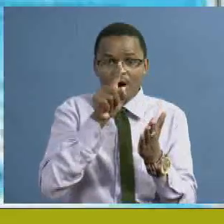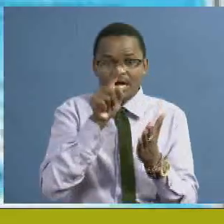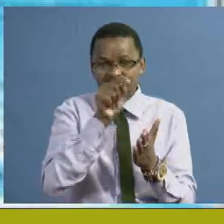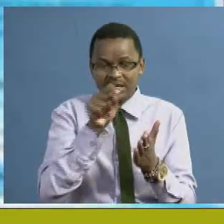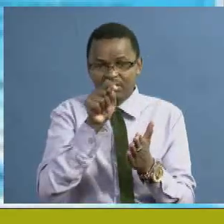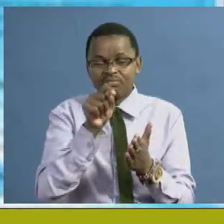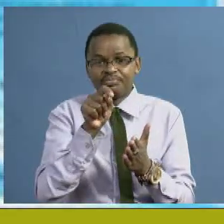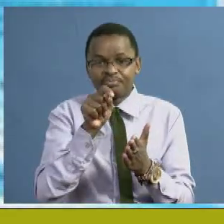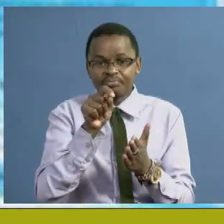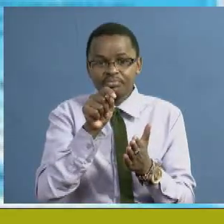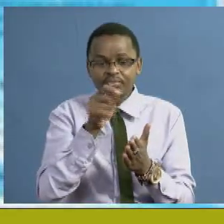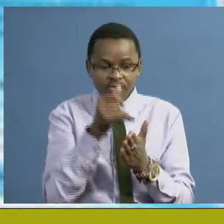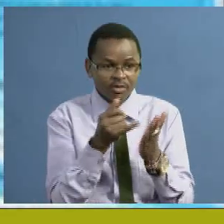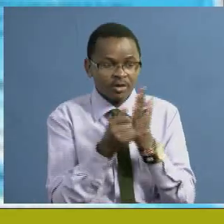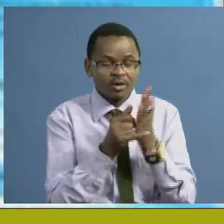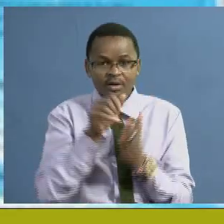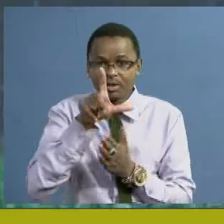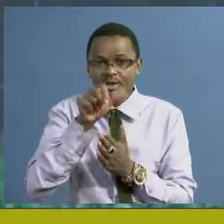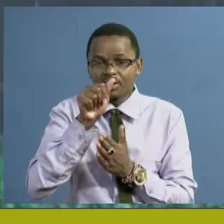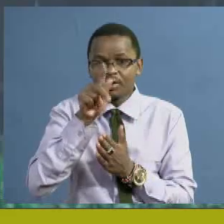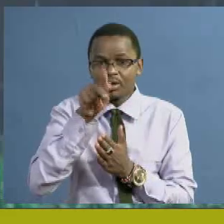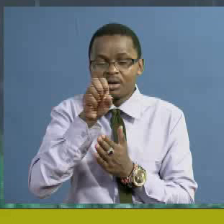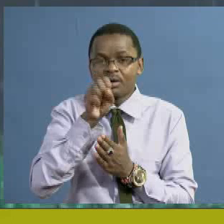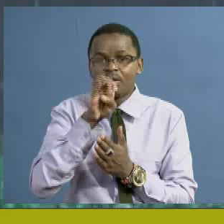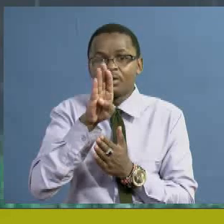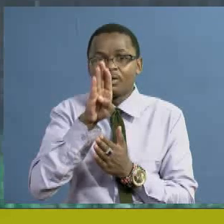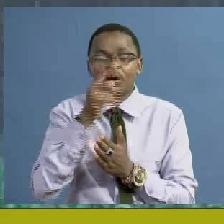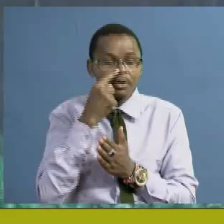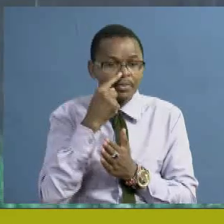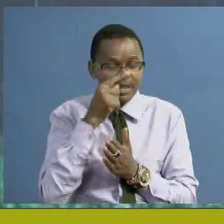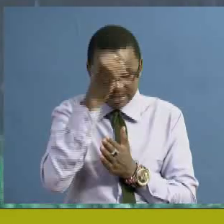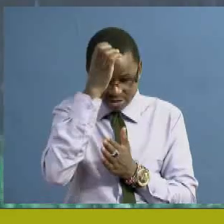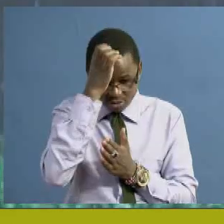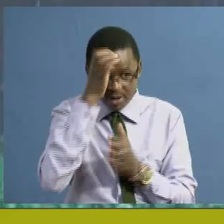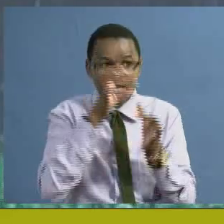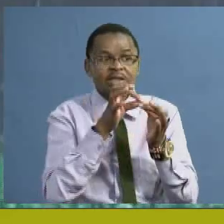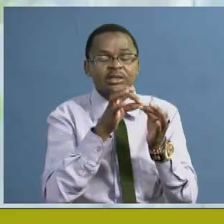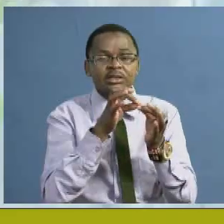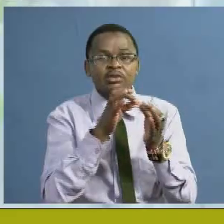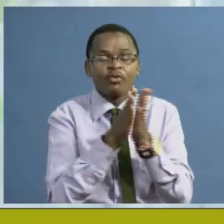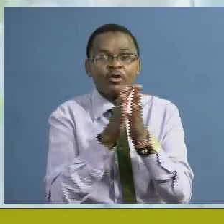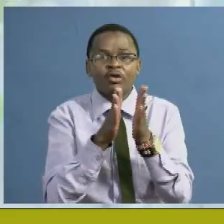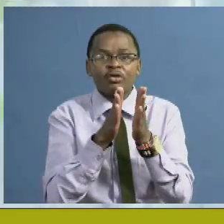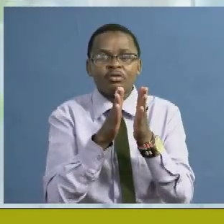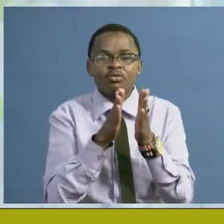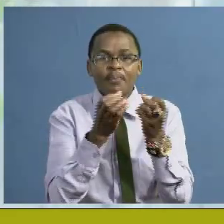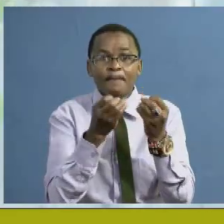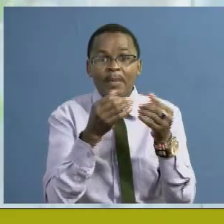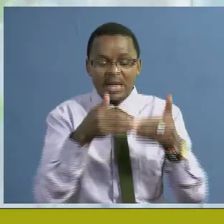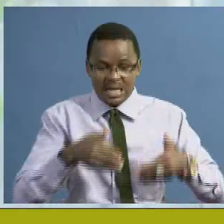shillings. Mradi wa Lapset ambao utaunganisha Kenya, Sudan Kusini na Ethiopia unatarajiwa kufungua nafasi za